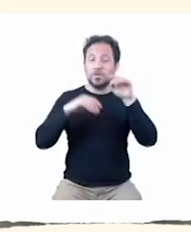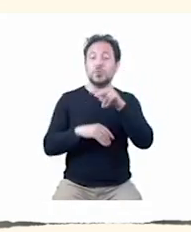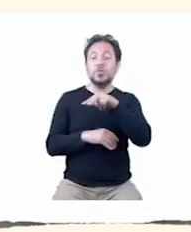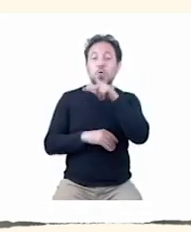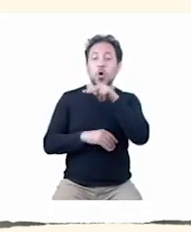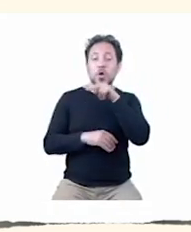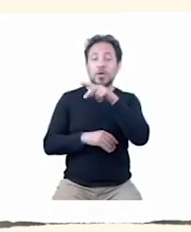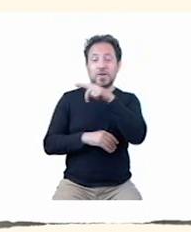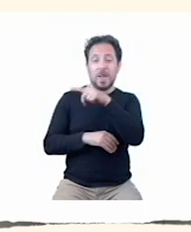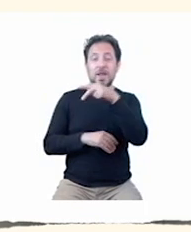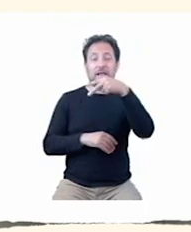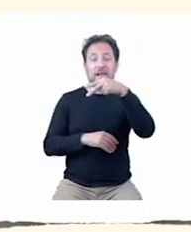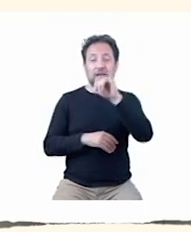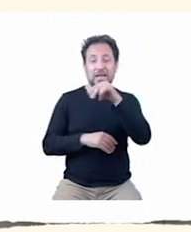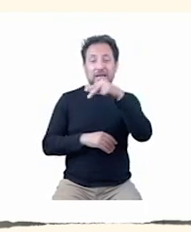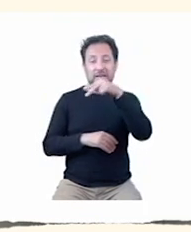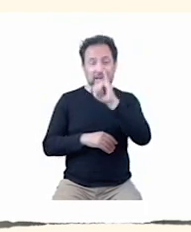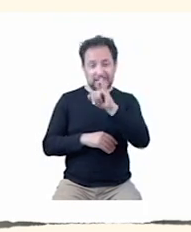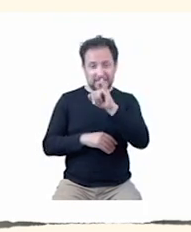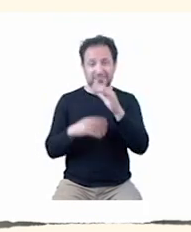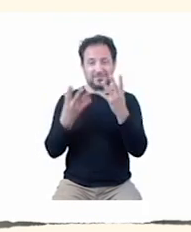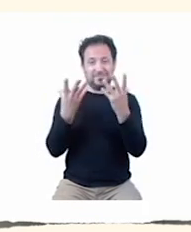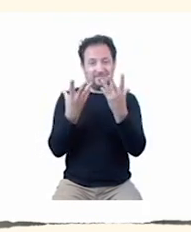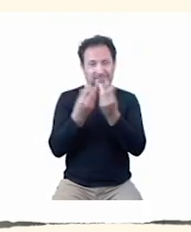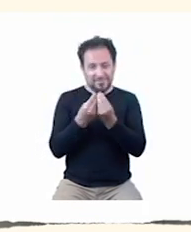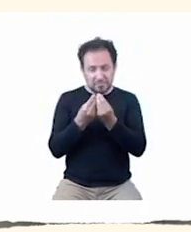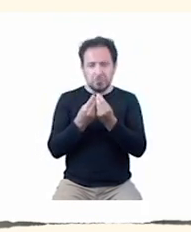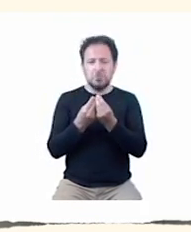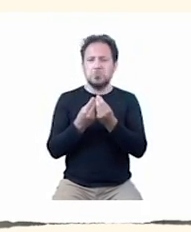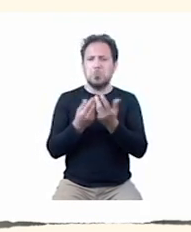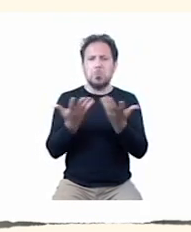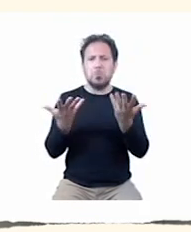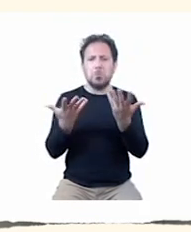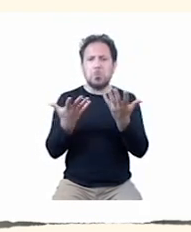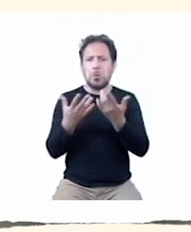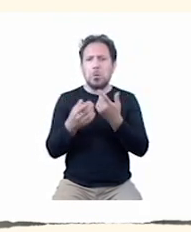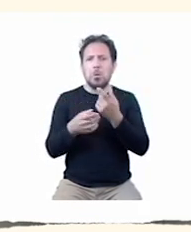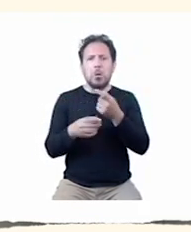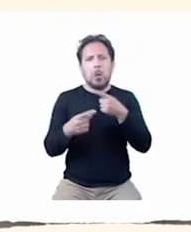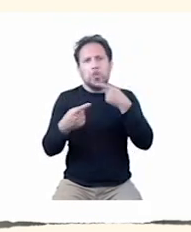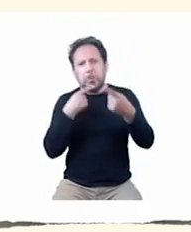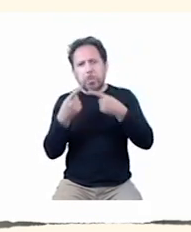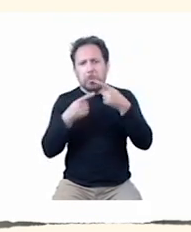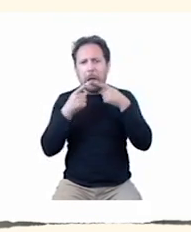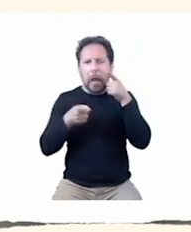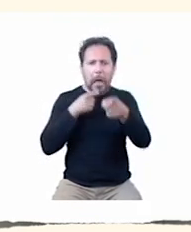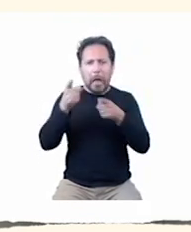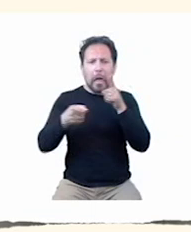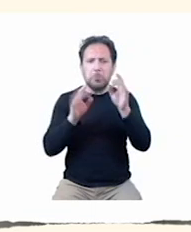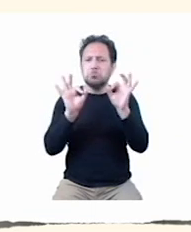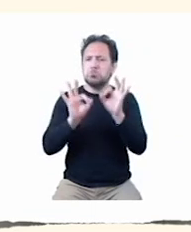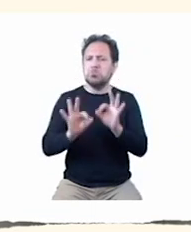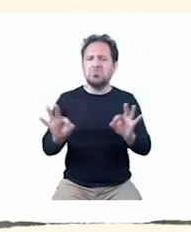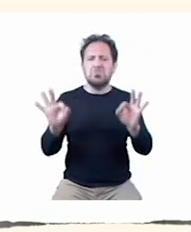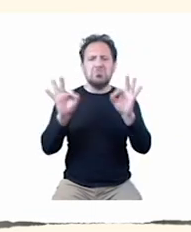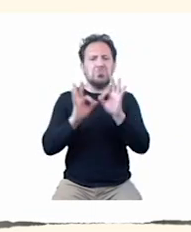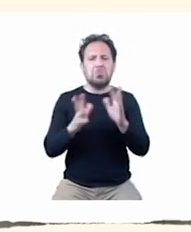Quando Rocky viveva con nonna Nini, nessuno gli diceva mai cosa fare.